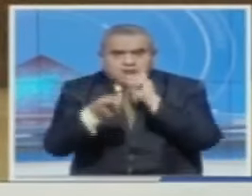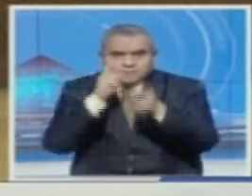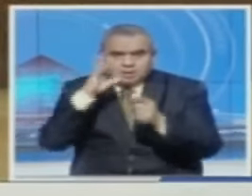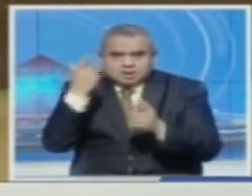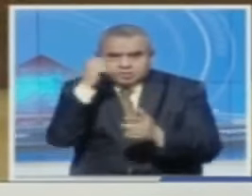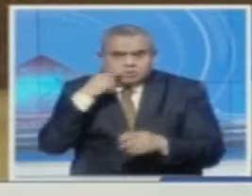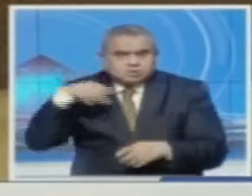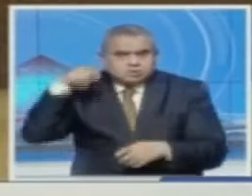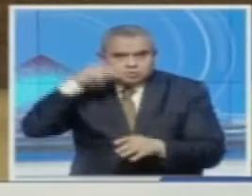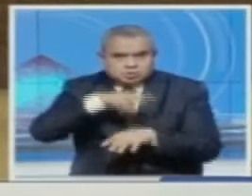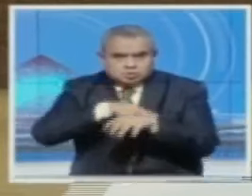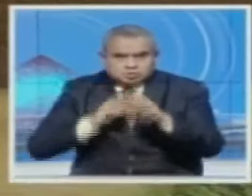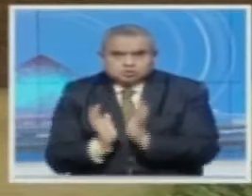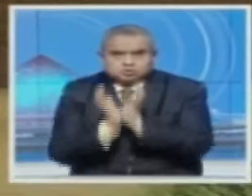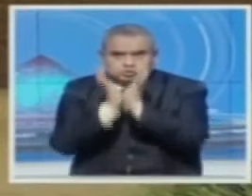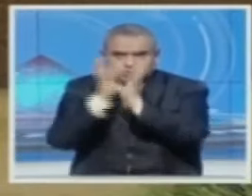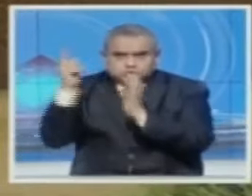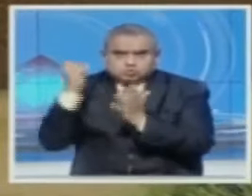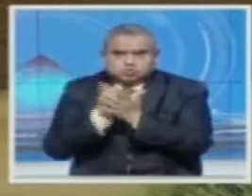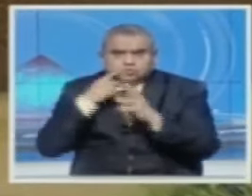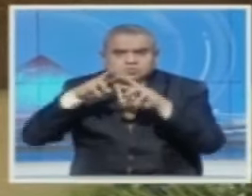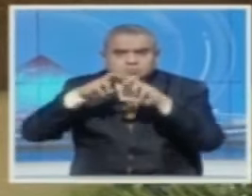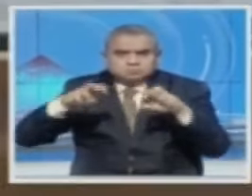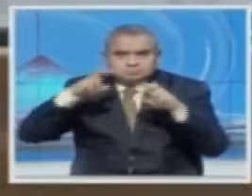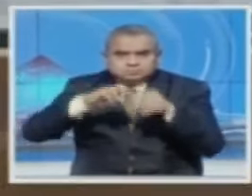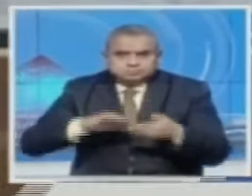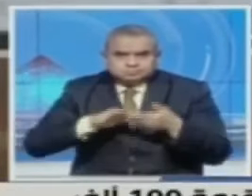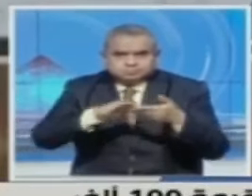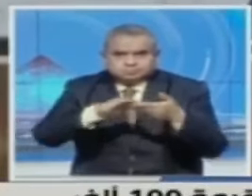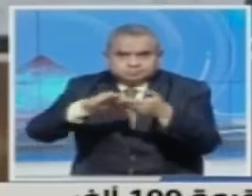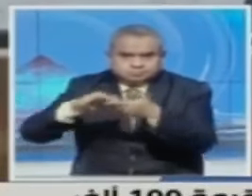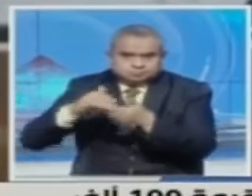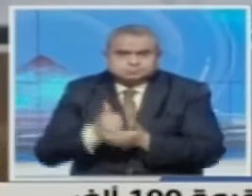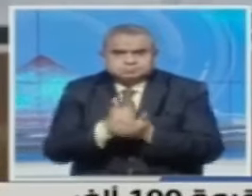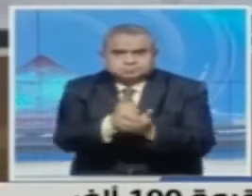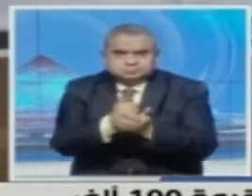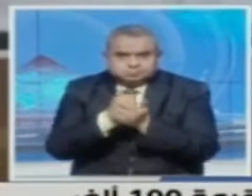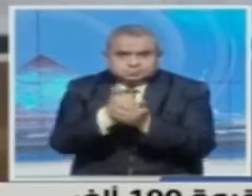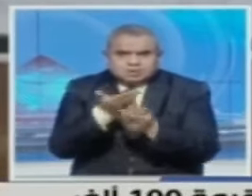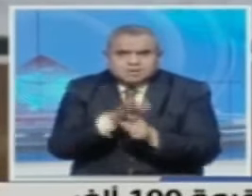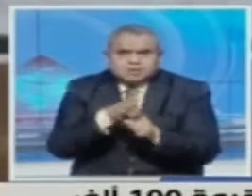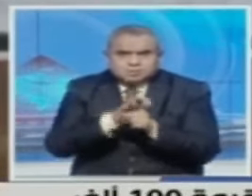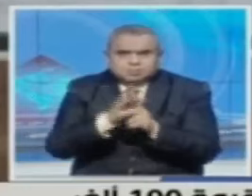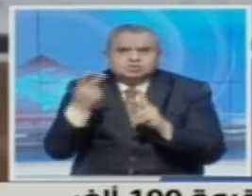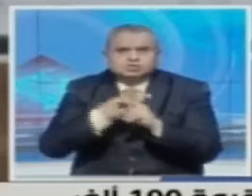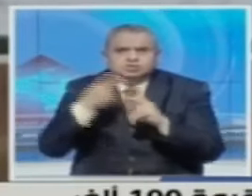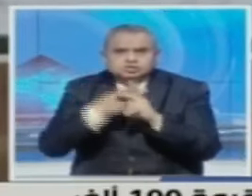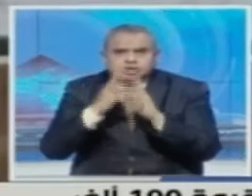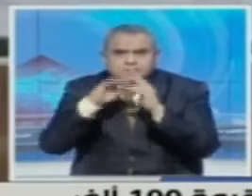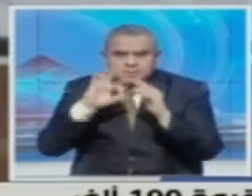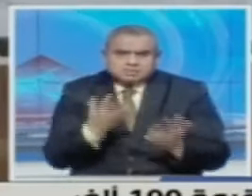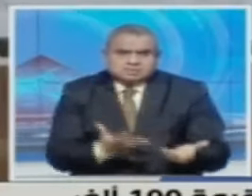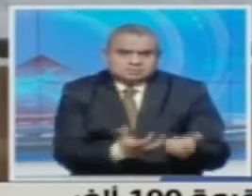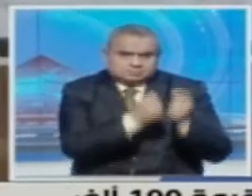وزارة التضامن البدء على الفور في توفير إعانات عاجلة لأسر الضحايا من المواطنين